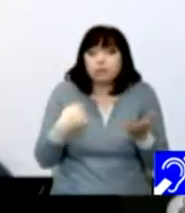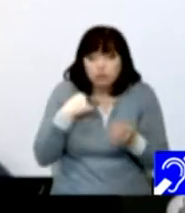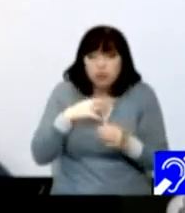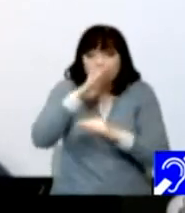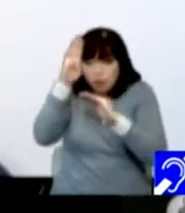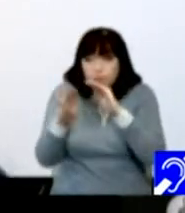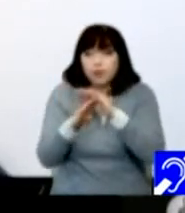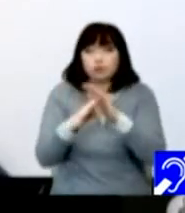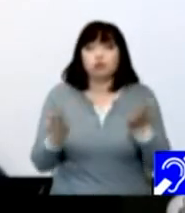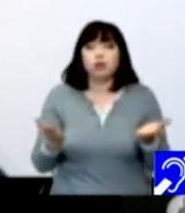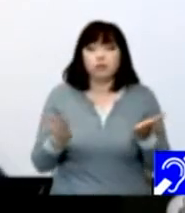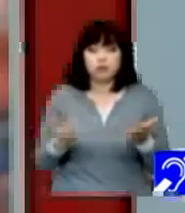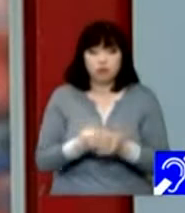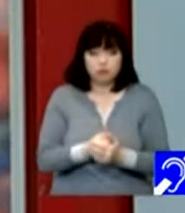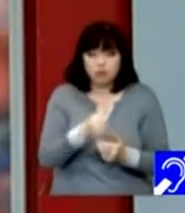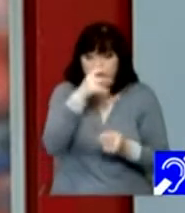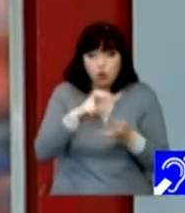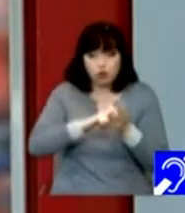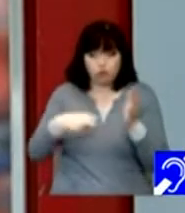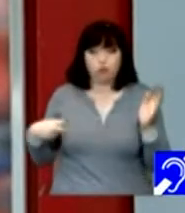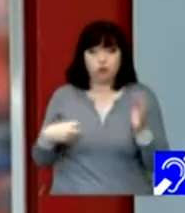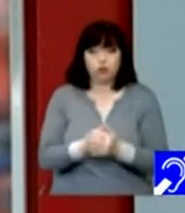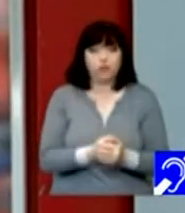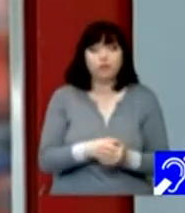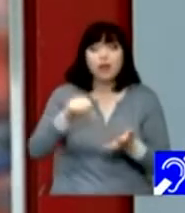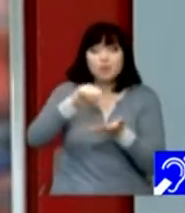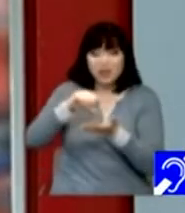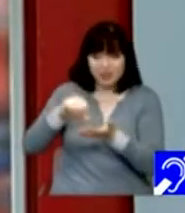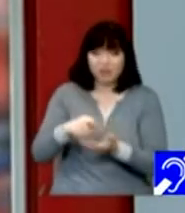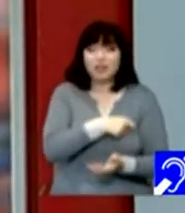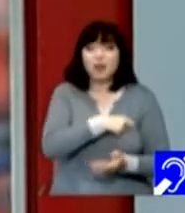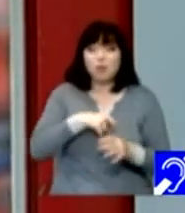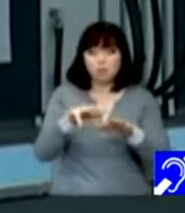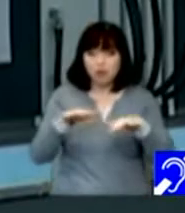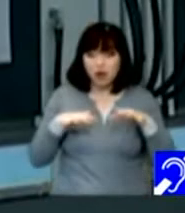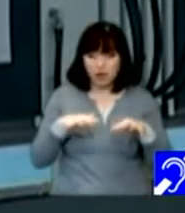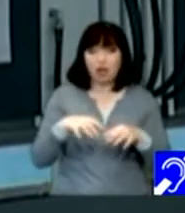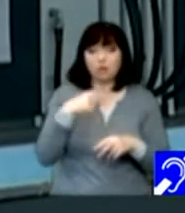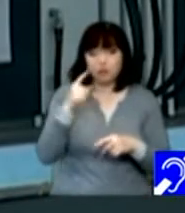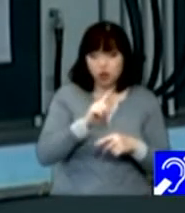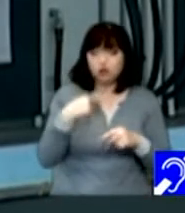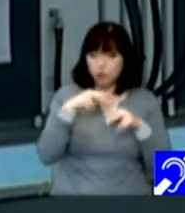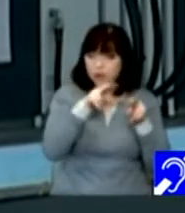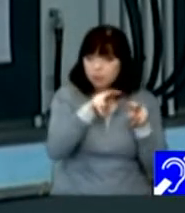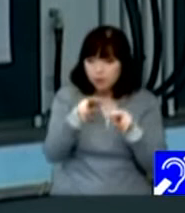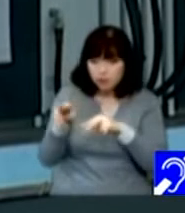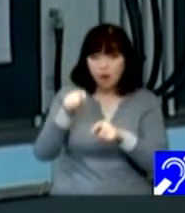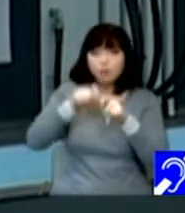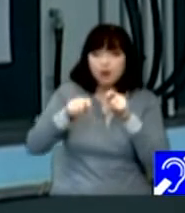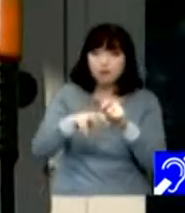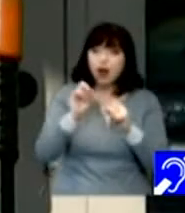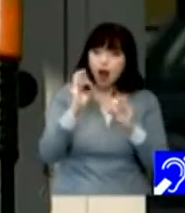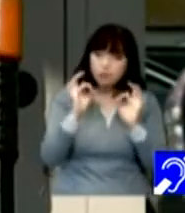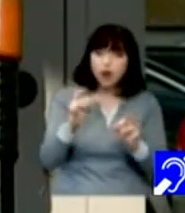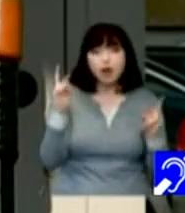niște creșteri de prețuri și pe intern. Reprezentanții majorității parlamentare spun că supraveghează cum sunt plafonate prețurile la benzină